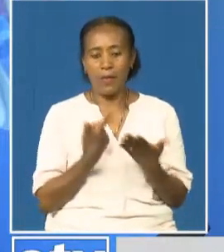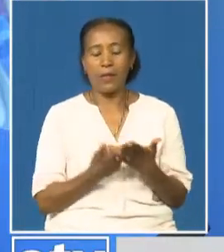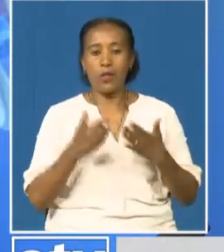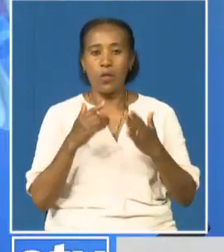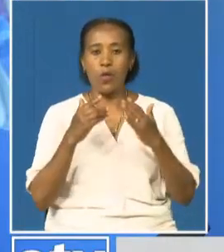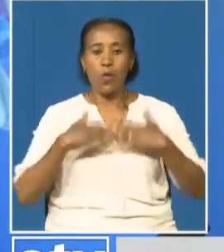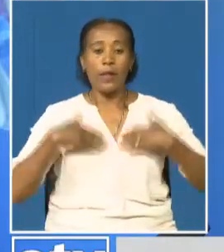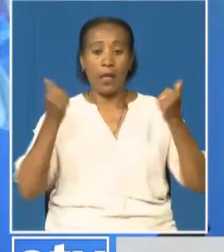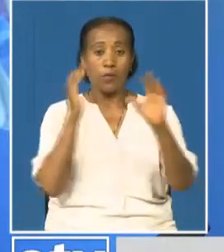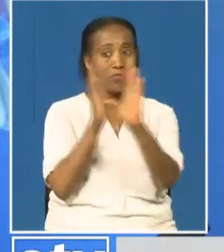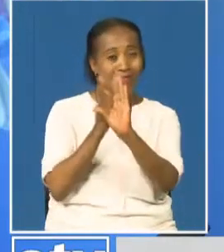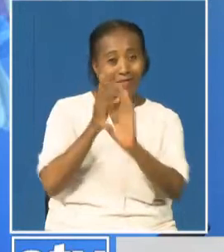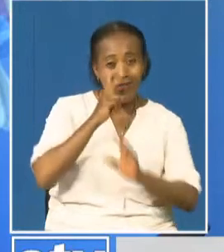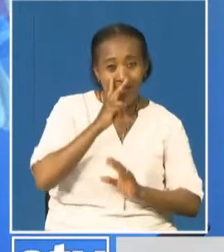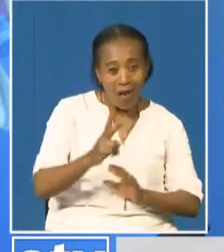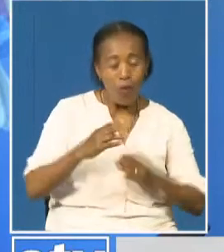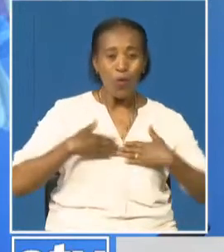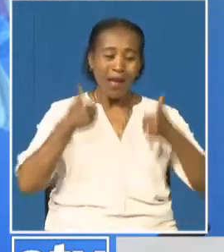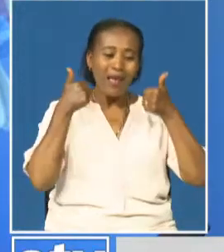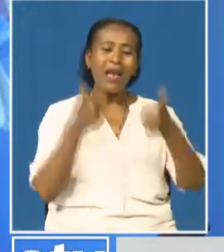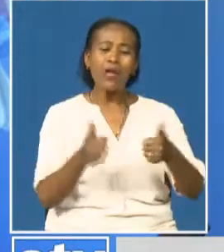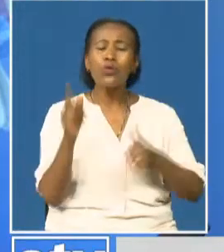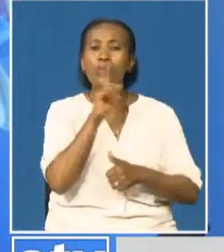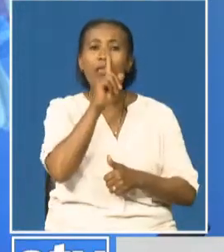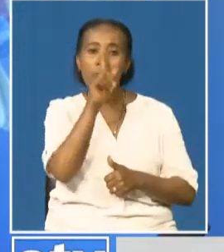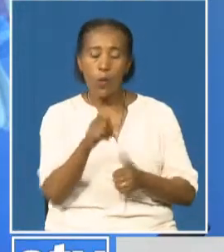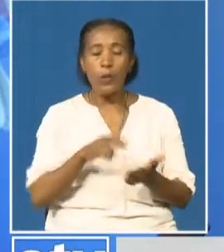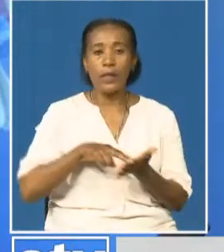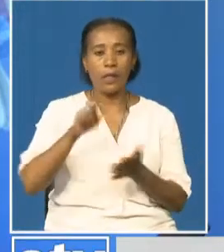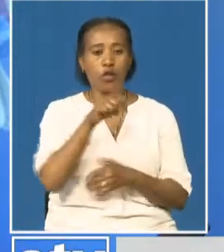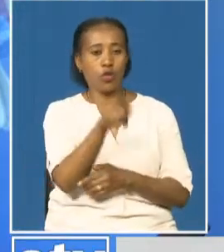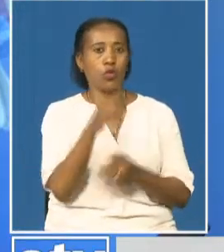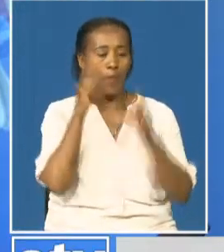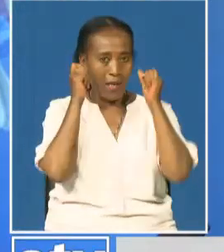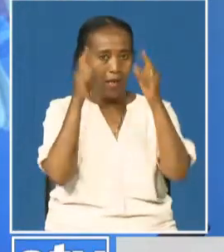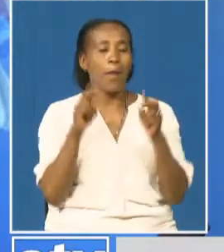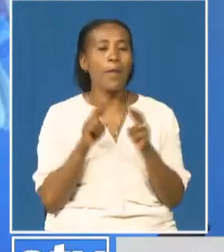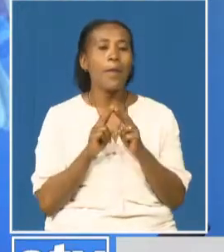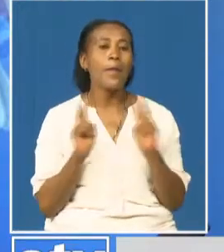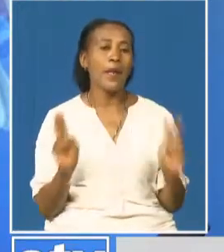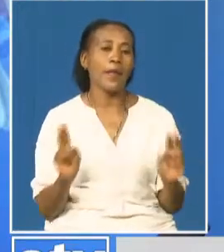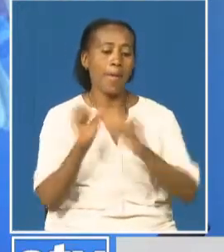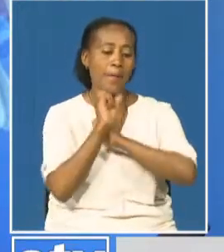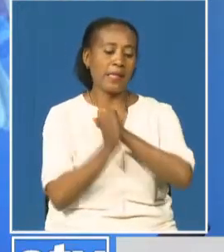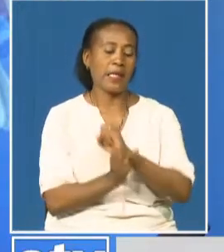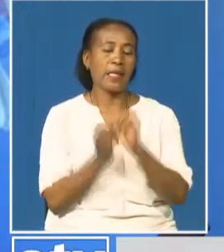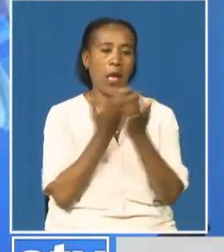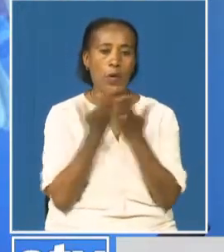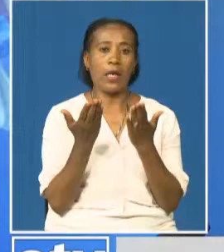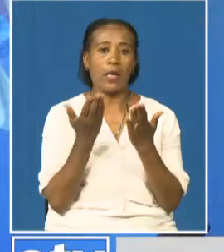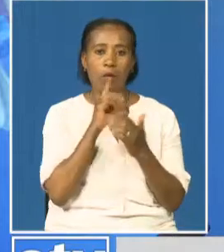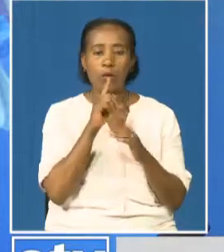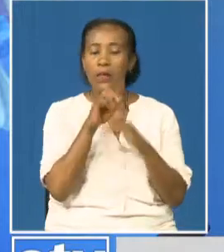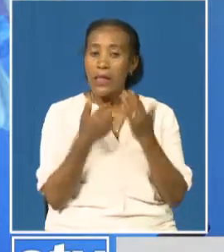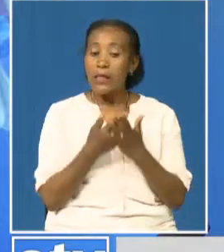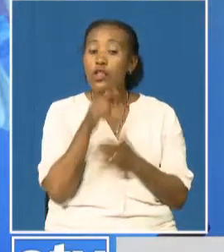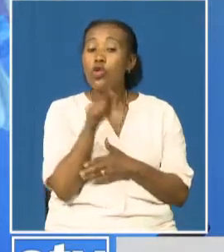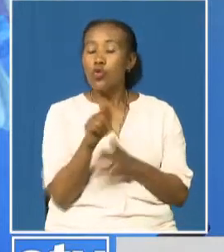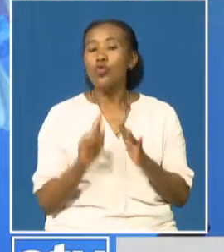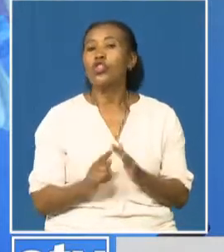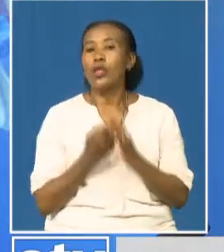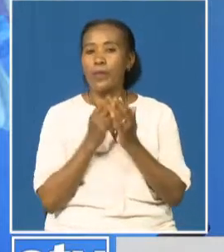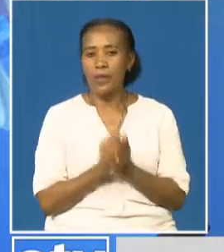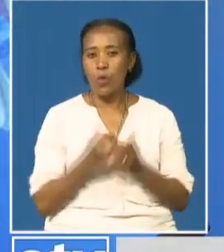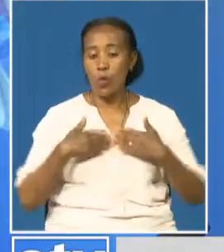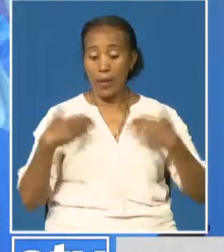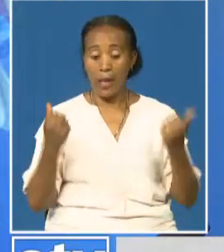በስነ ልቦና አይን ስናያቸው ወጣትነት ራሱ ምንድን ነው ብለን ብንነሳ እሱን መረዳት በጣም መሰረታዊ ነው ብለን ስላሰብን ከሱ ብንነሳ፣